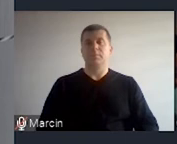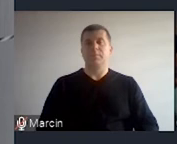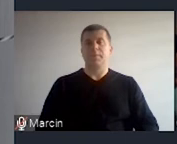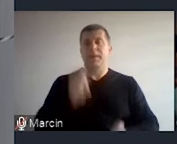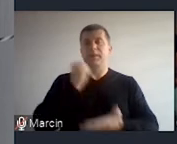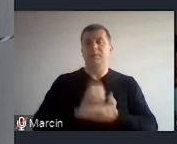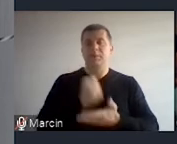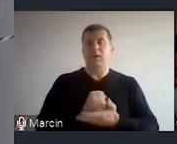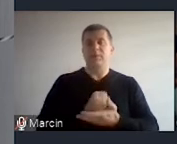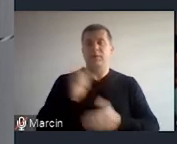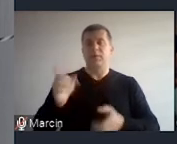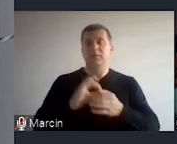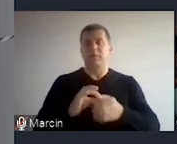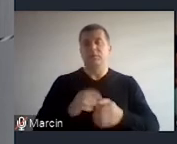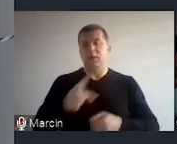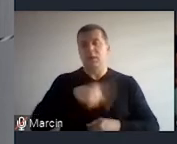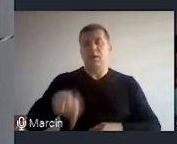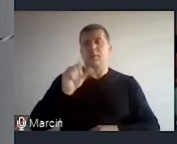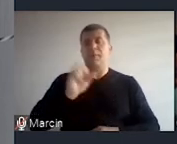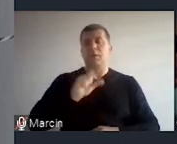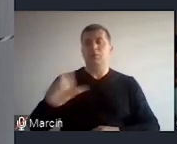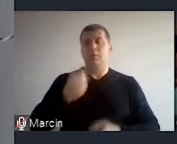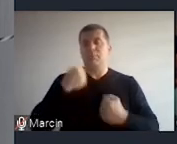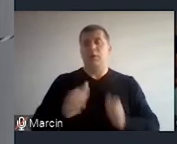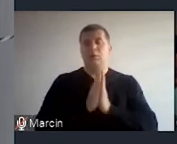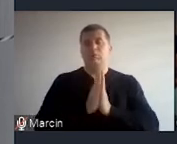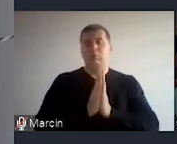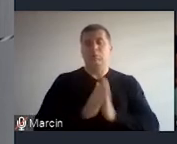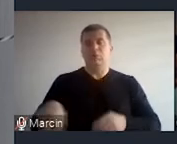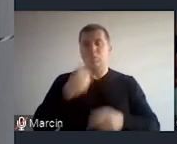kwestie związane z personelem i bardzo proszę